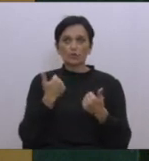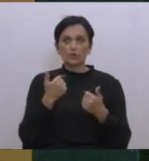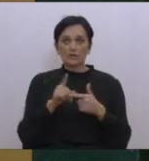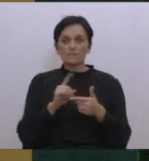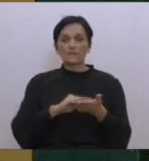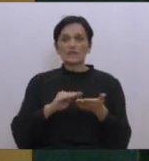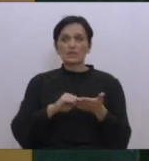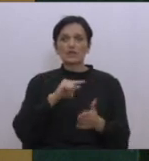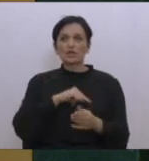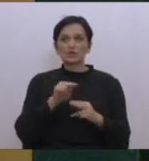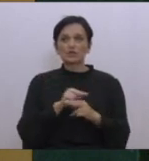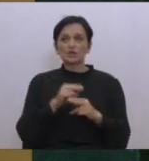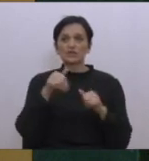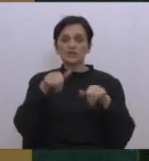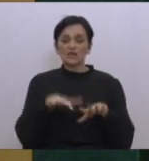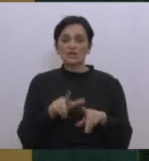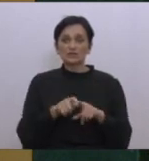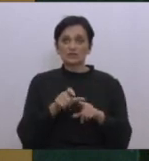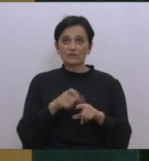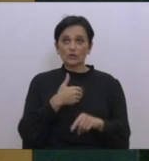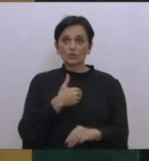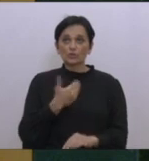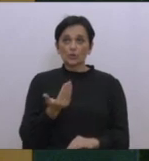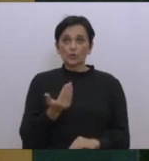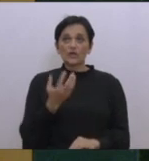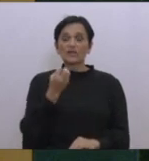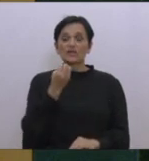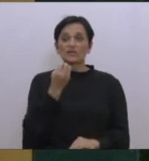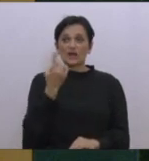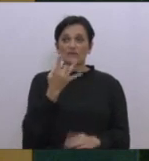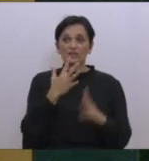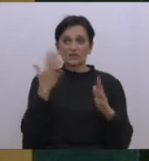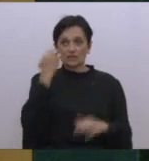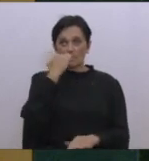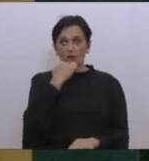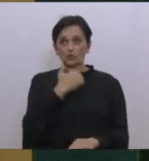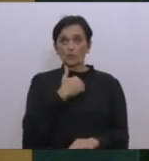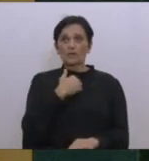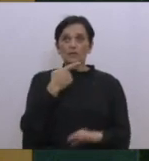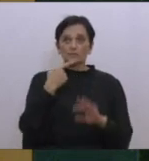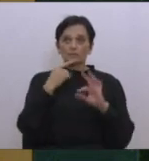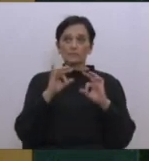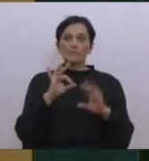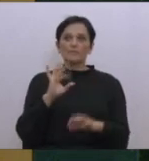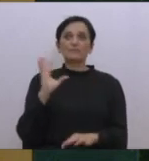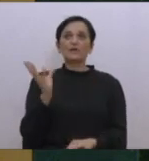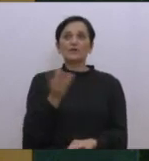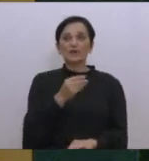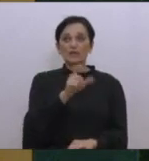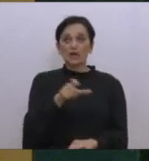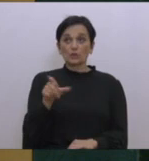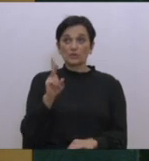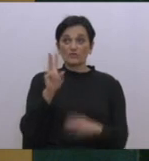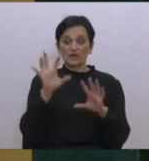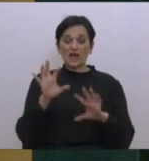რედაქციულ ხასიათს შენიშნები არის, დასმის სიტყვა თუ გსურთ. Კიდევ ერთხელ დიდი მადლობა მინდა გადაგიხადოთ ყველა იმ ადამიანს, ვინც